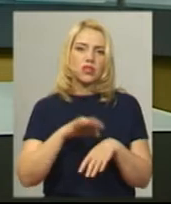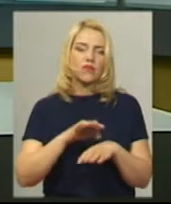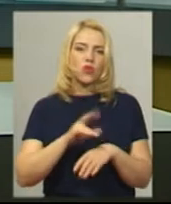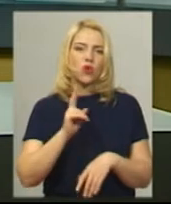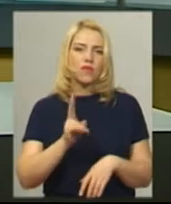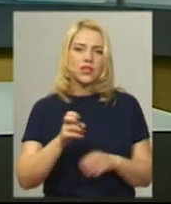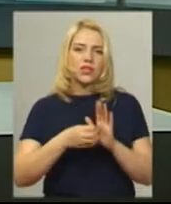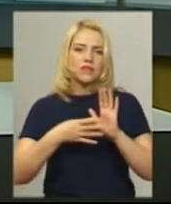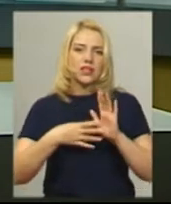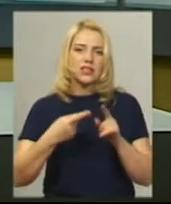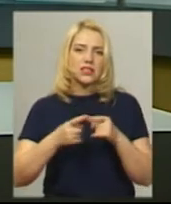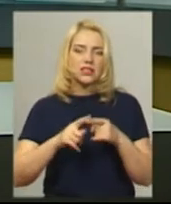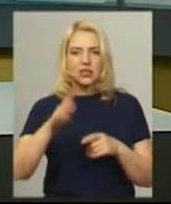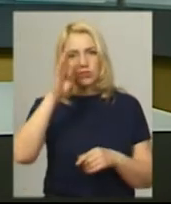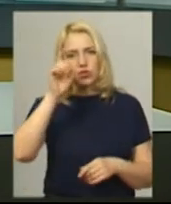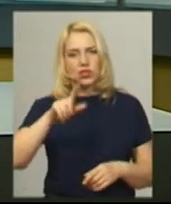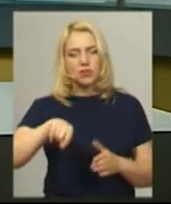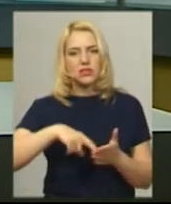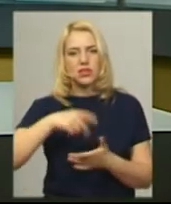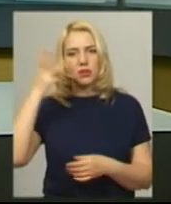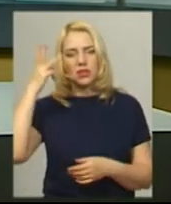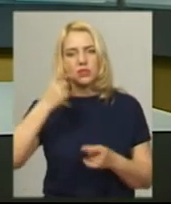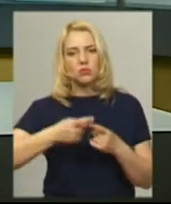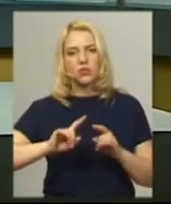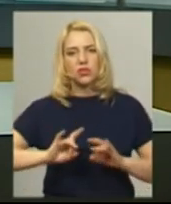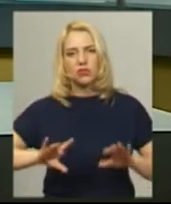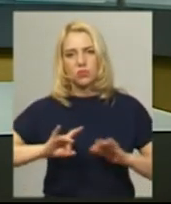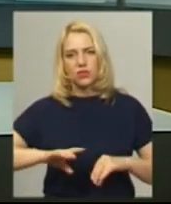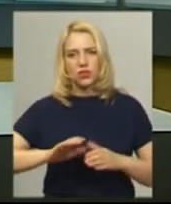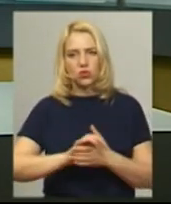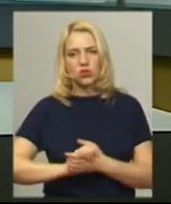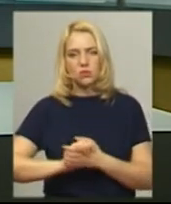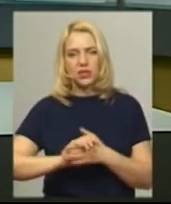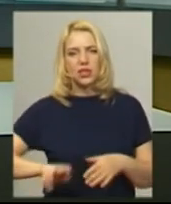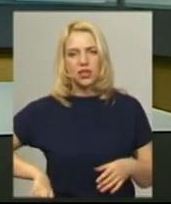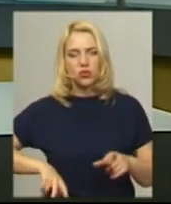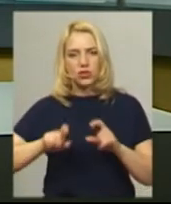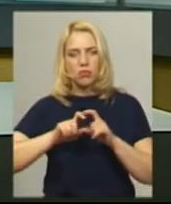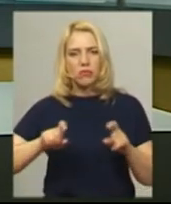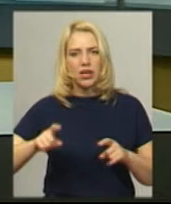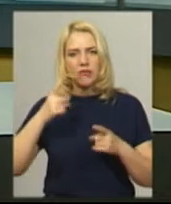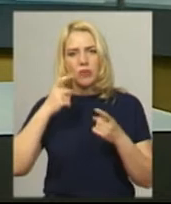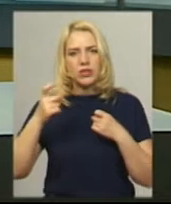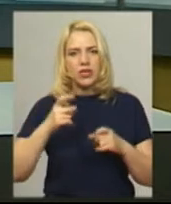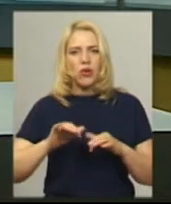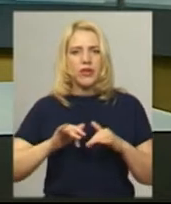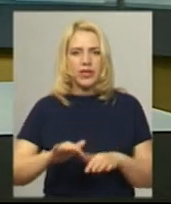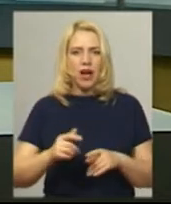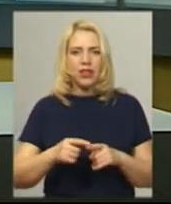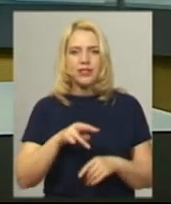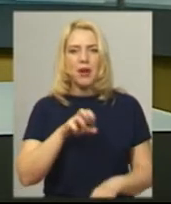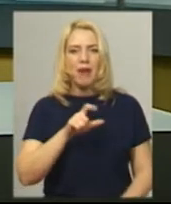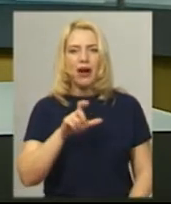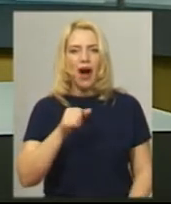-19. Це житель Хмельницького. Про це Суспільному розповіла директорка департаменту інформаційної діяльності Інна